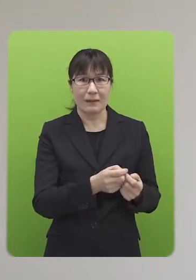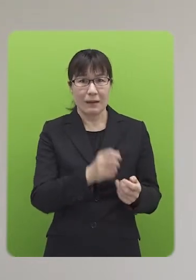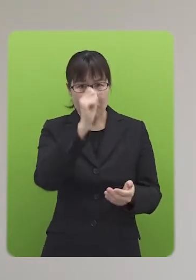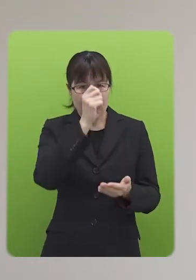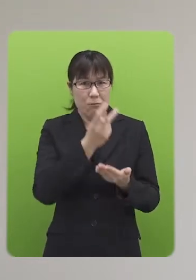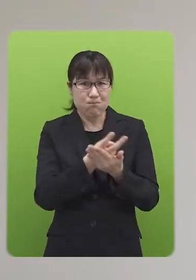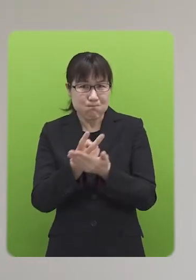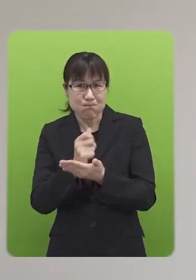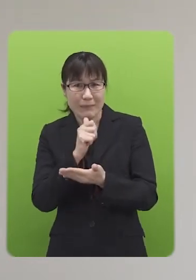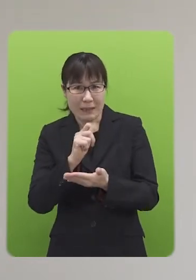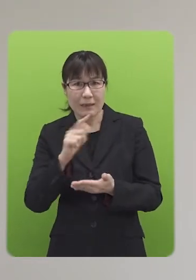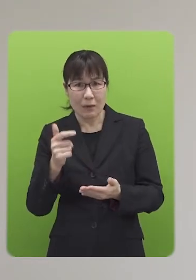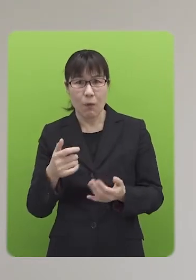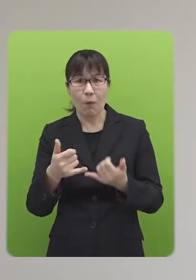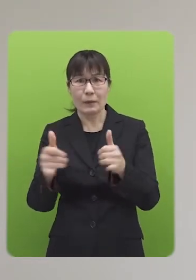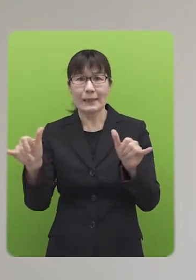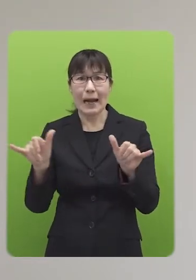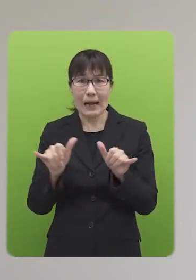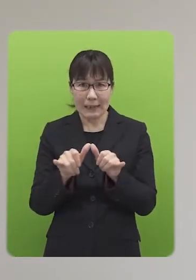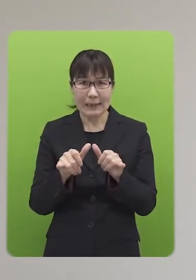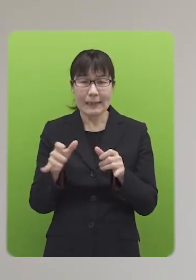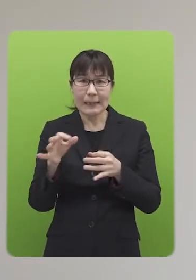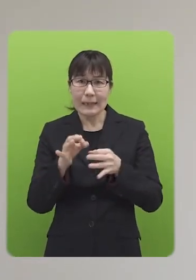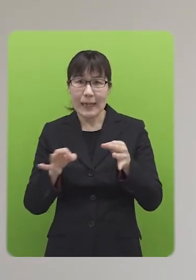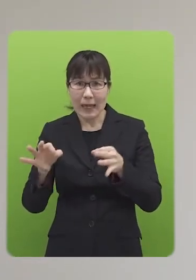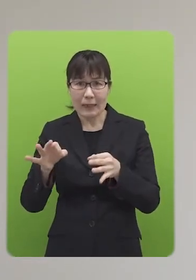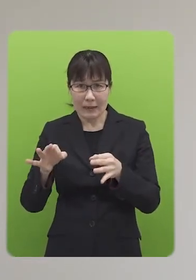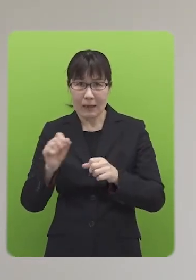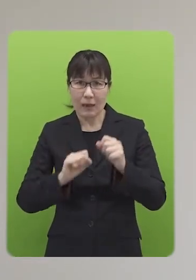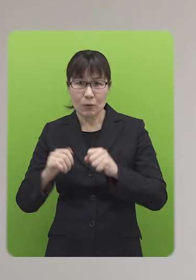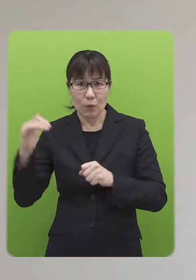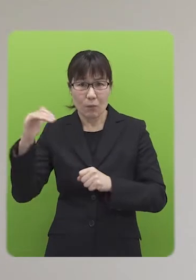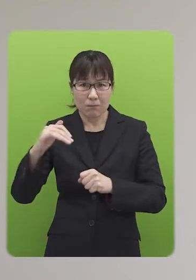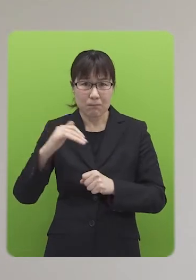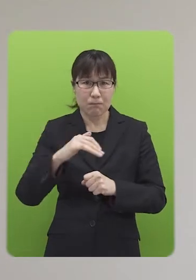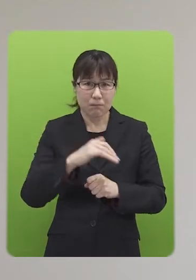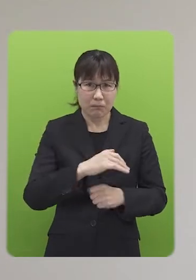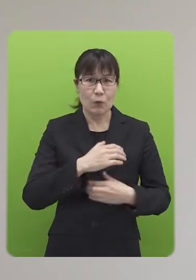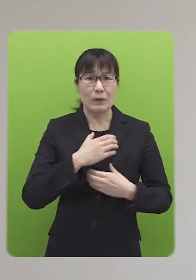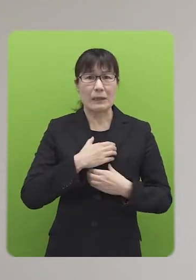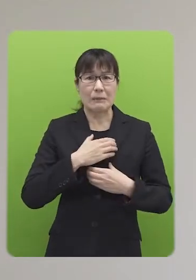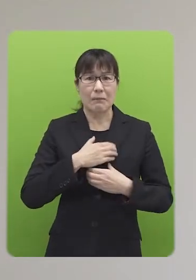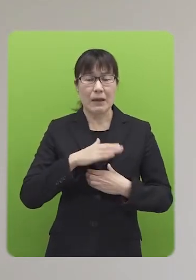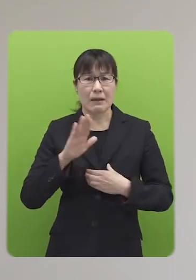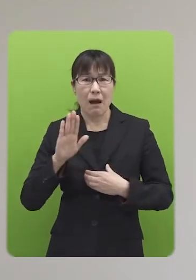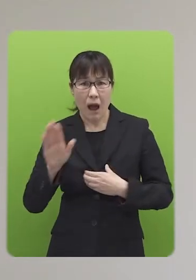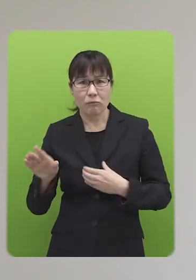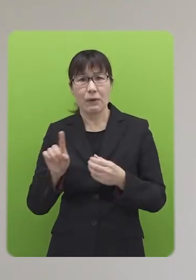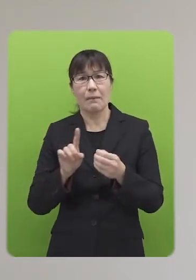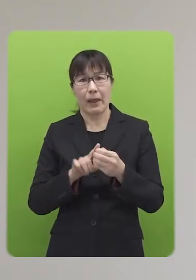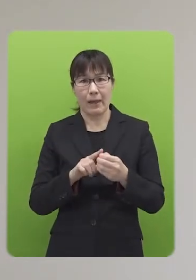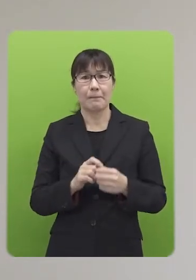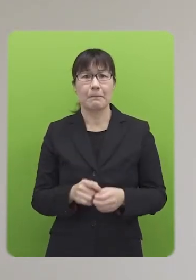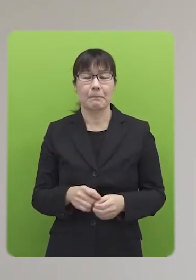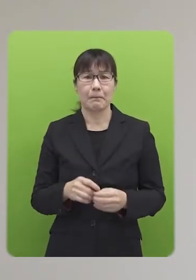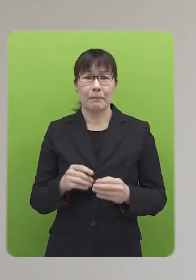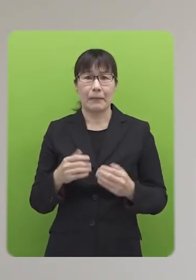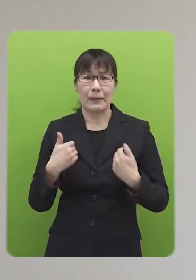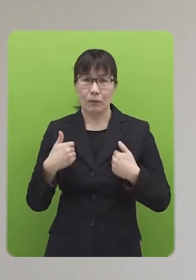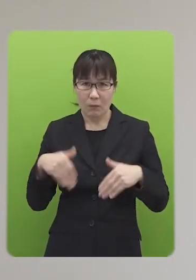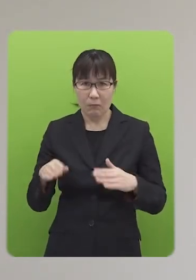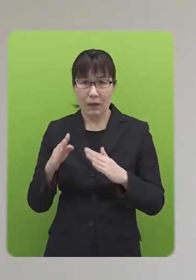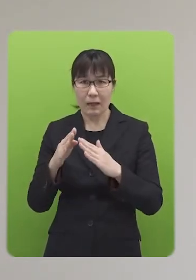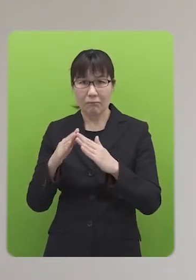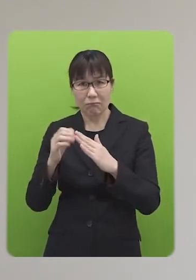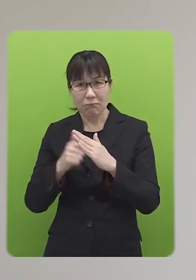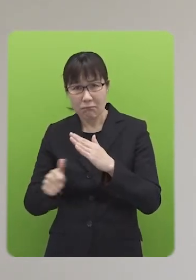社会経済活動の維持が困難になると懸念されることから、不要不急